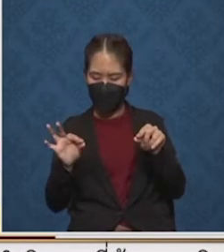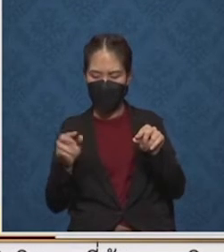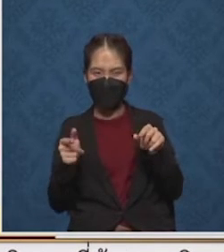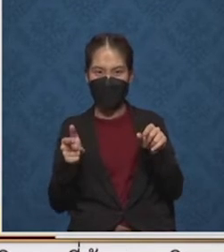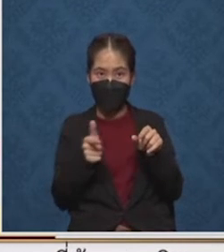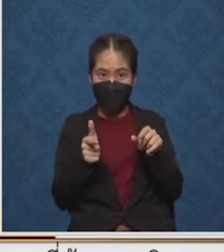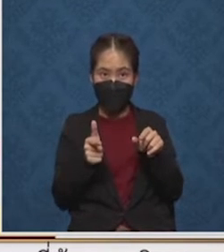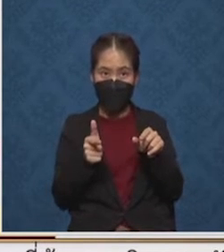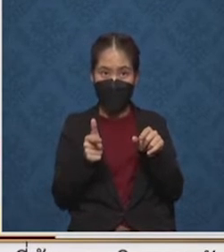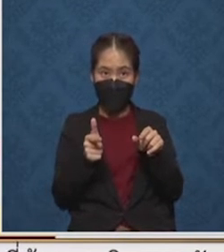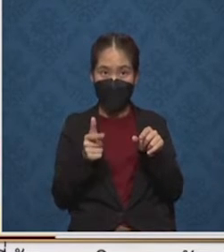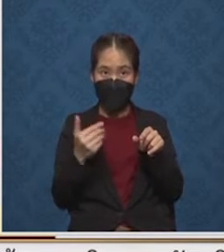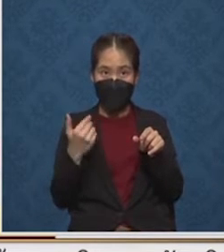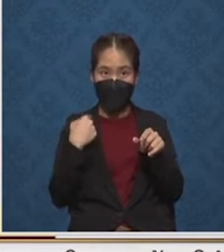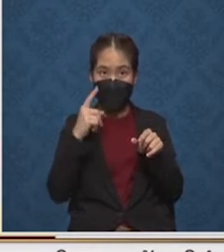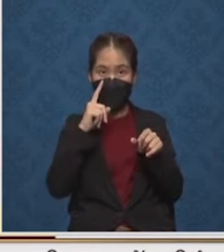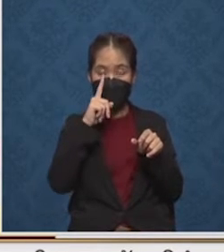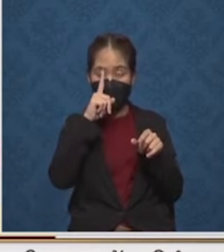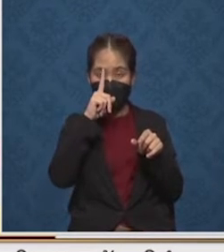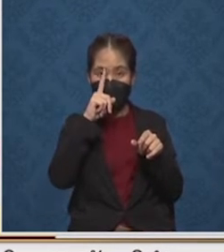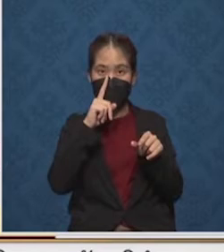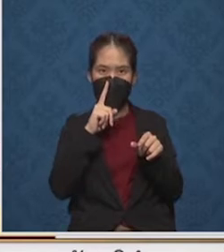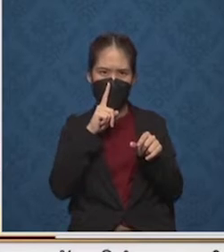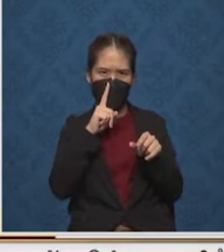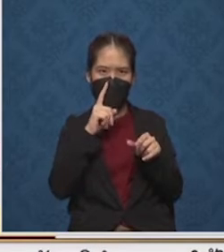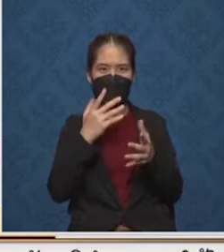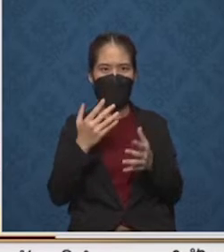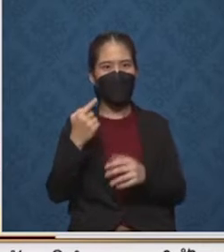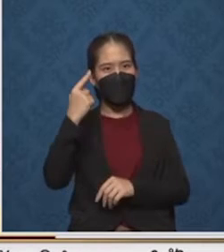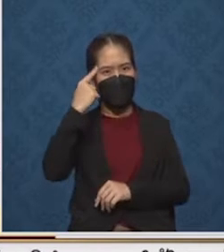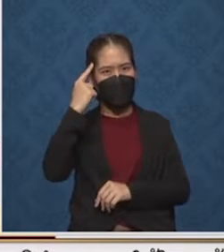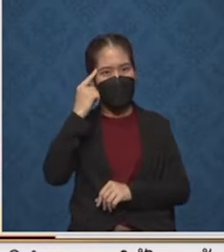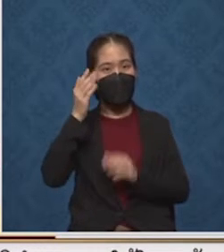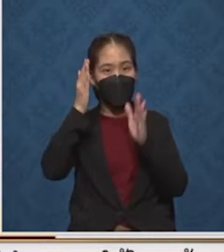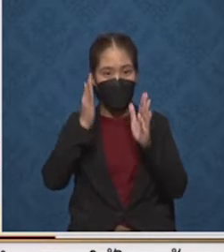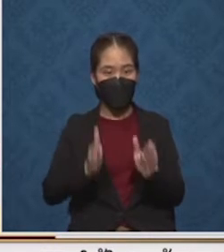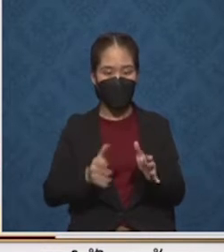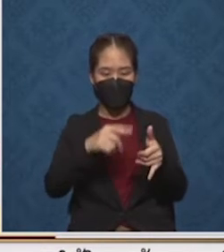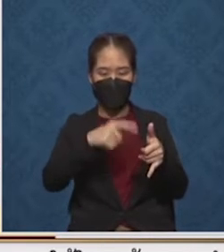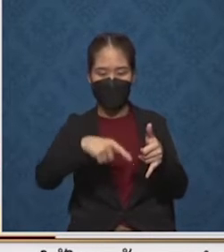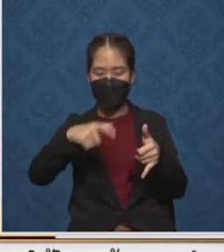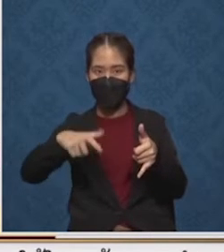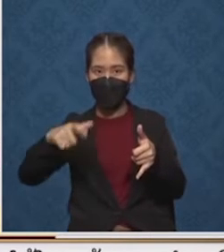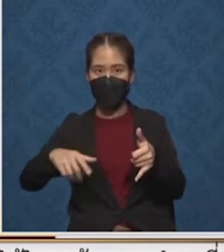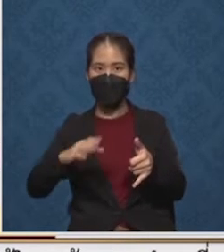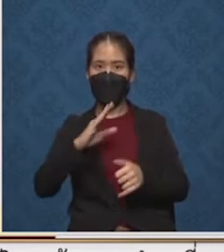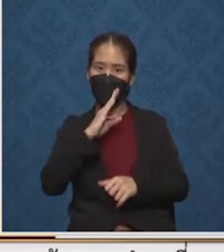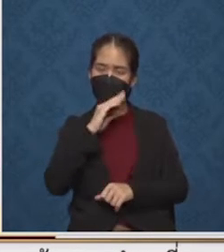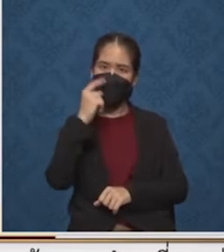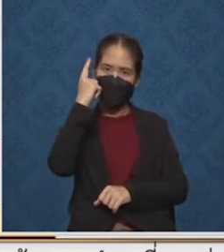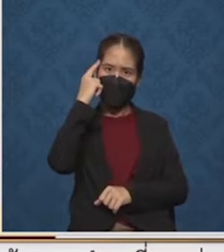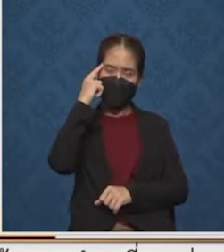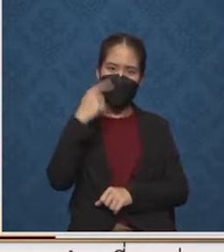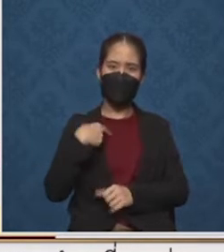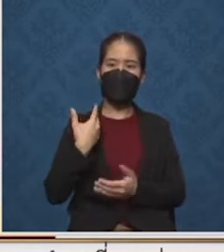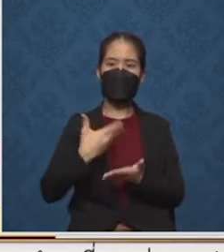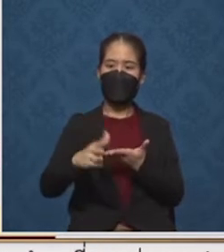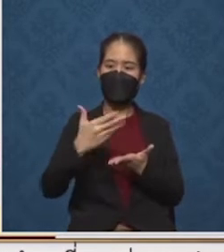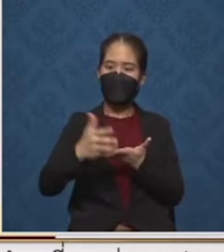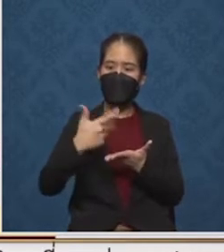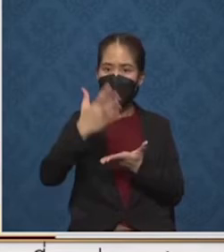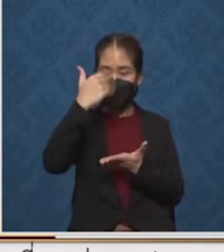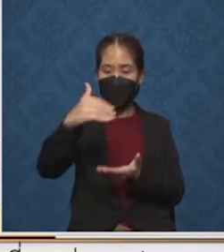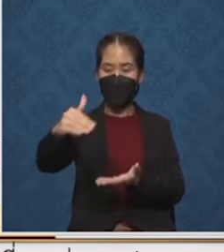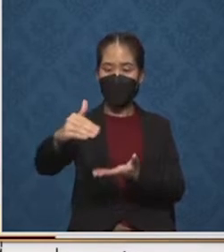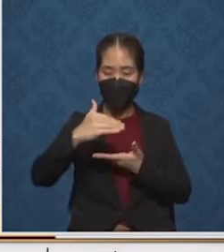ได้เท่าไรแถมมาขยับมาปั่นเข้าได้ด้วยคิดแบบคนเนี้ยเขาแล้วบอกใช้อย่างนี้มาดีกว่าเพื่อจะใช้